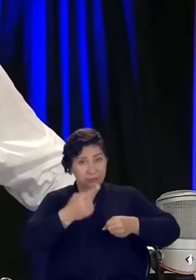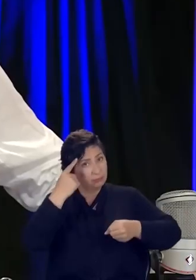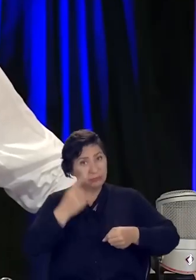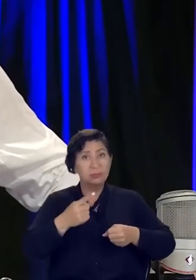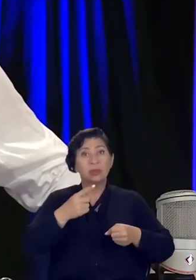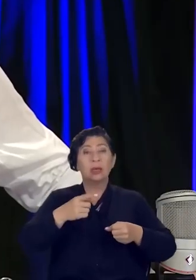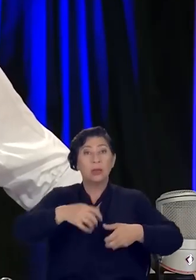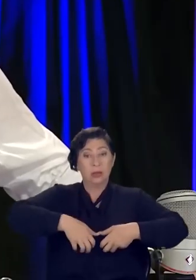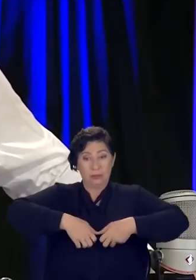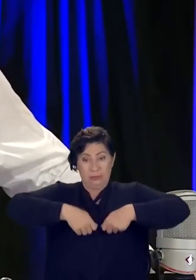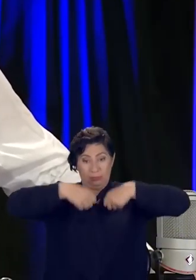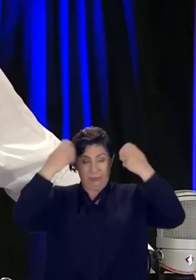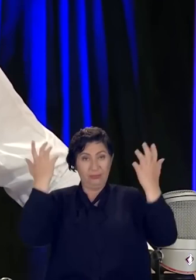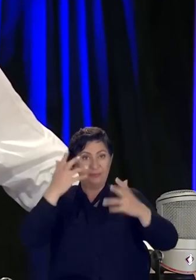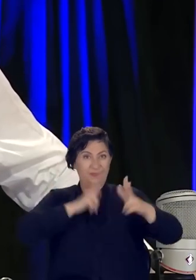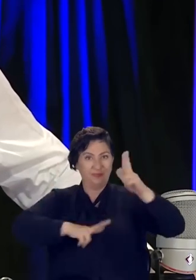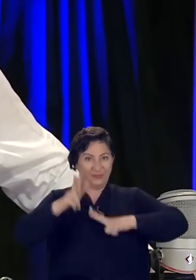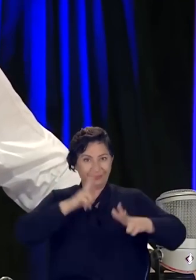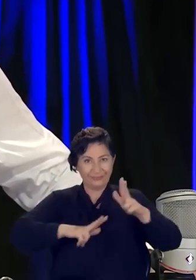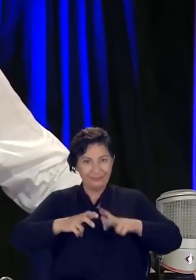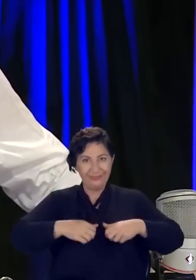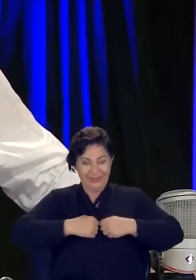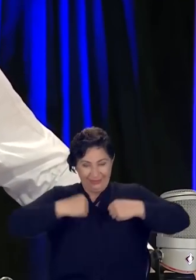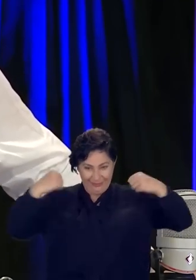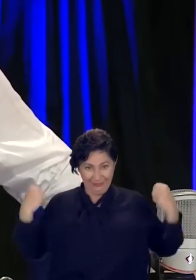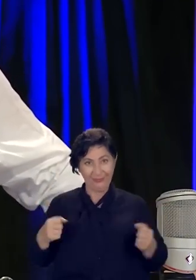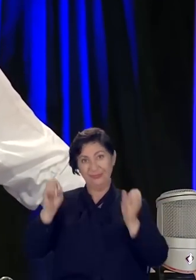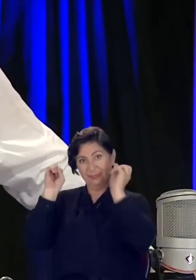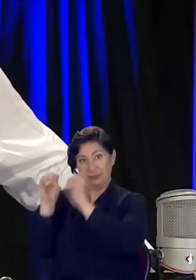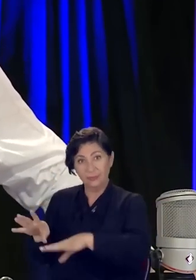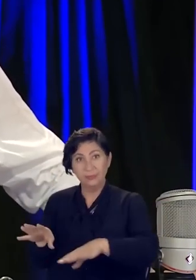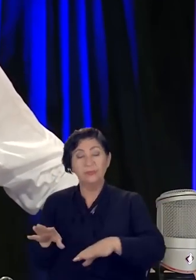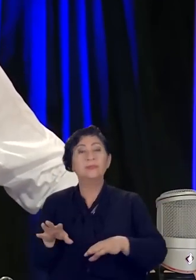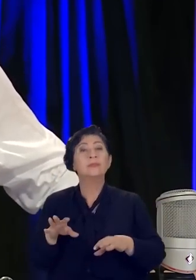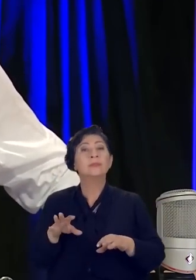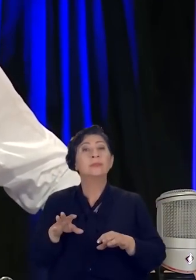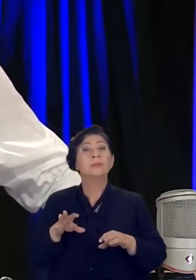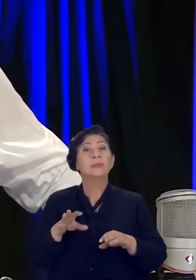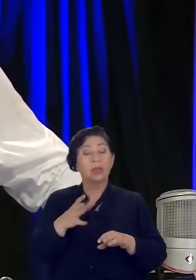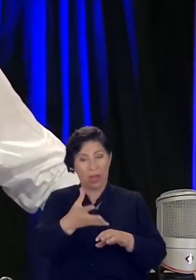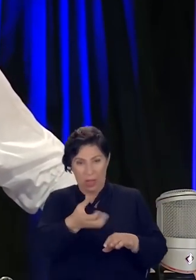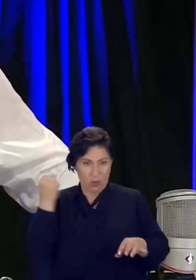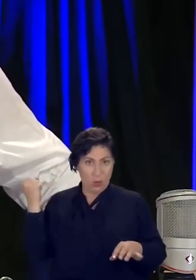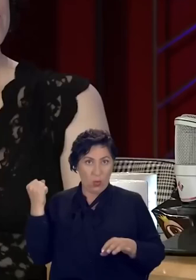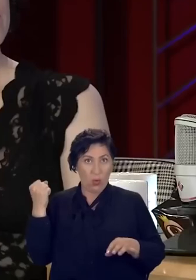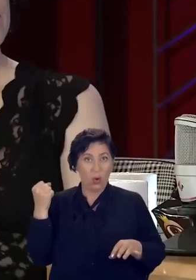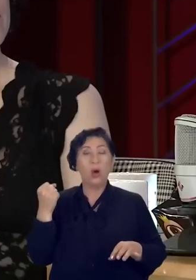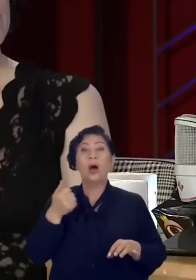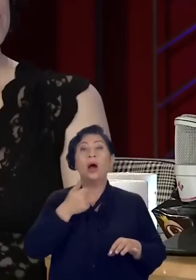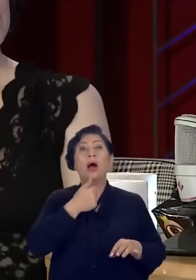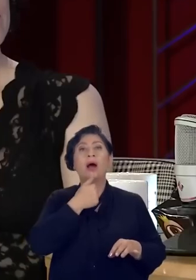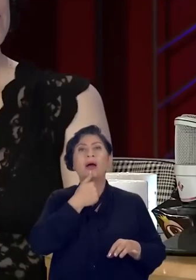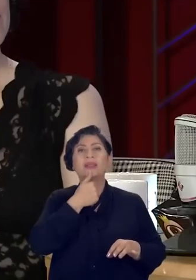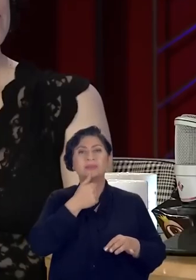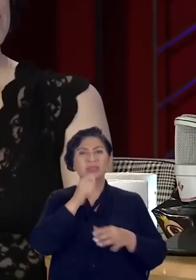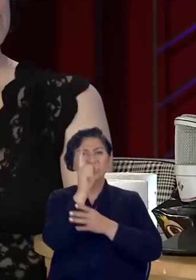ederek Jimi Hendrix'in üzerindeki bandocu ceketini çıkarıyorlar. Ve alıyorlar adamı,